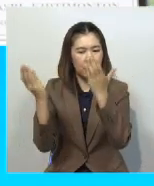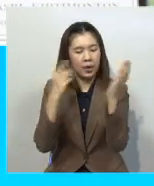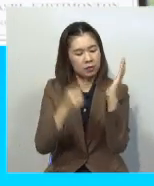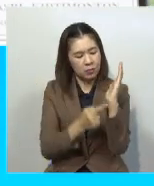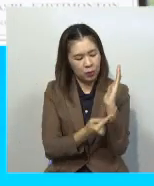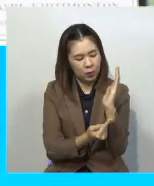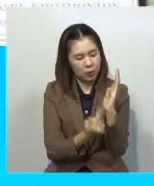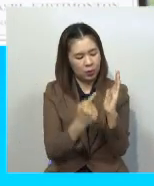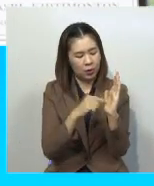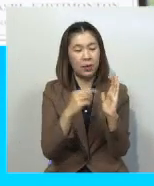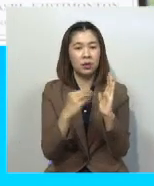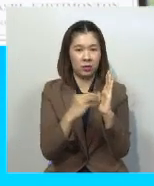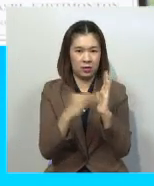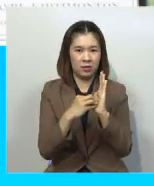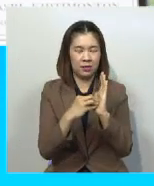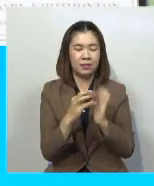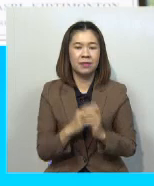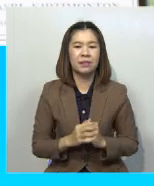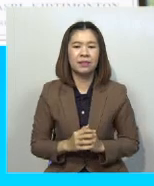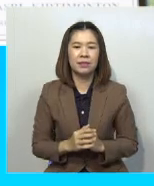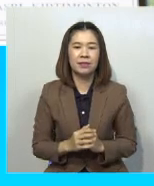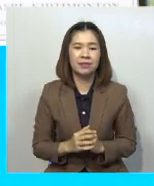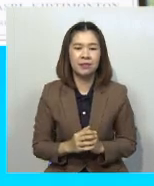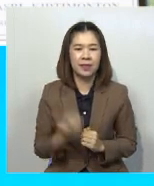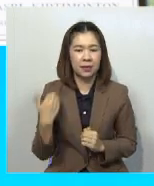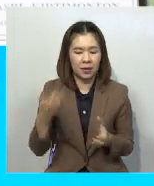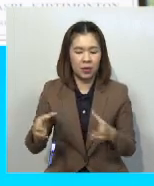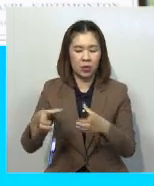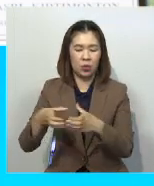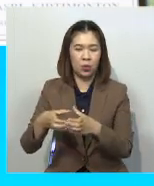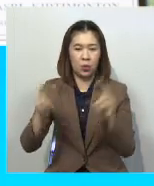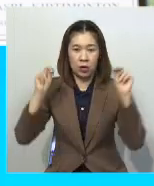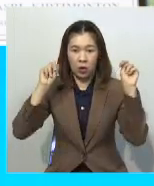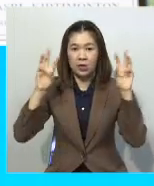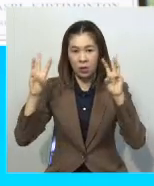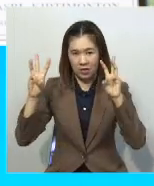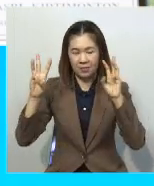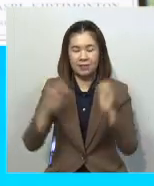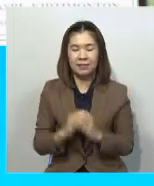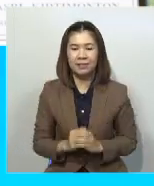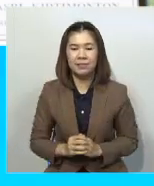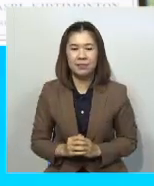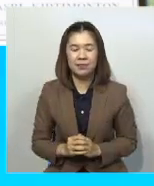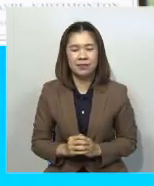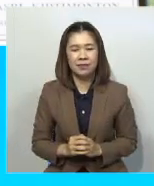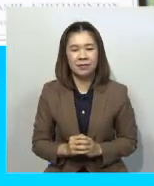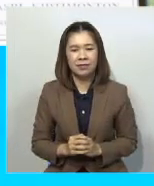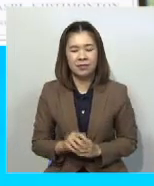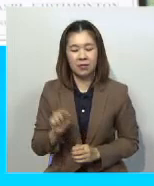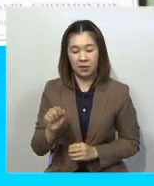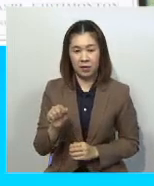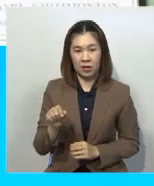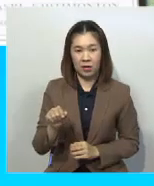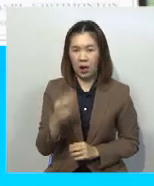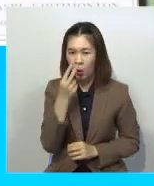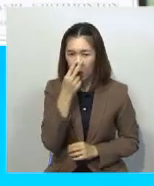านครนะครับในขณะเดียวกันเนี่ยเราจะมีอีกหน่วยนึงคือที่นครสวรรค์นครสวรรค์เนี่ยก็จะเป็นหน่วยที่คอยดู